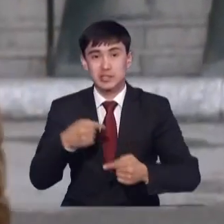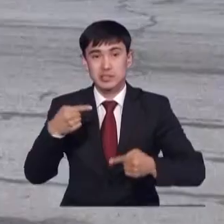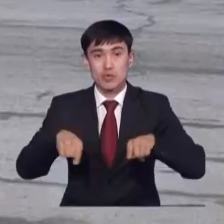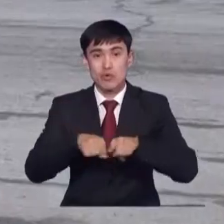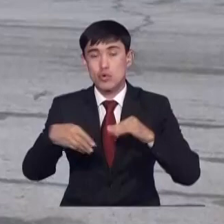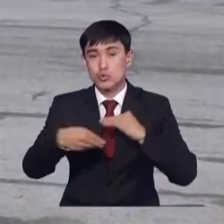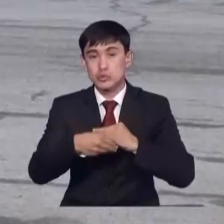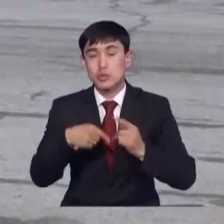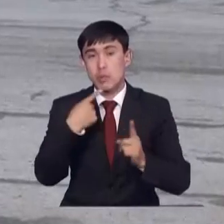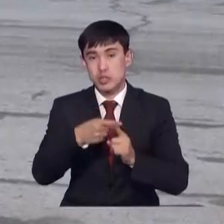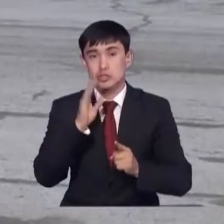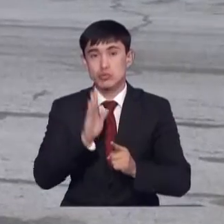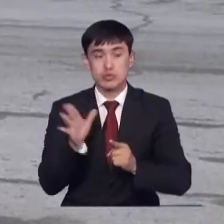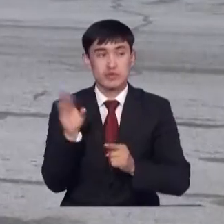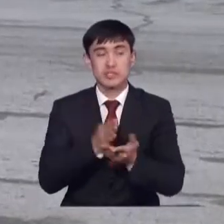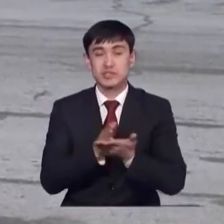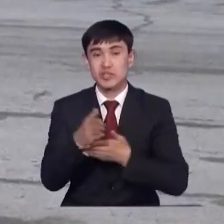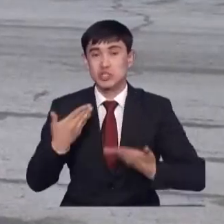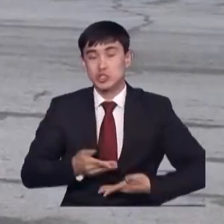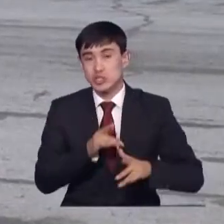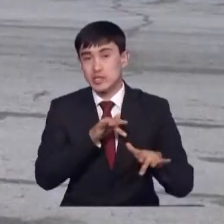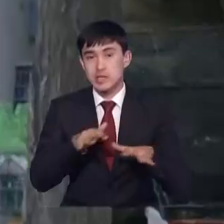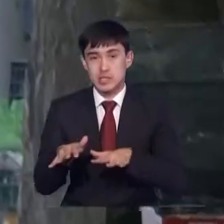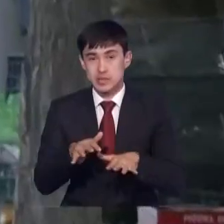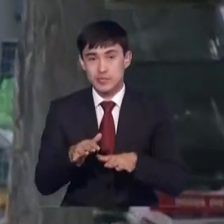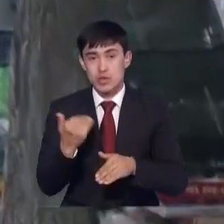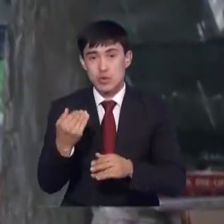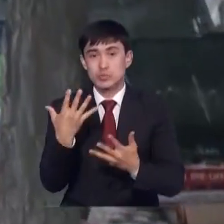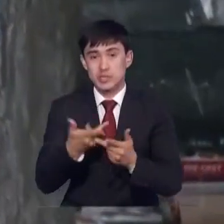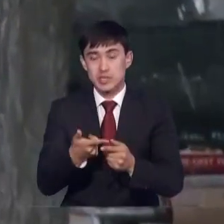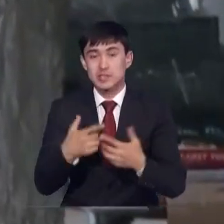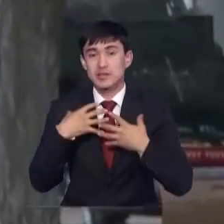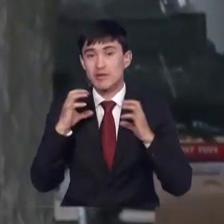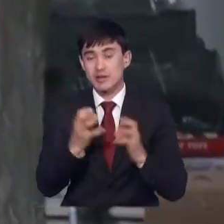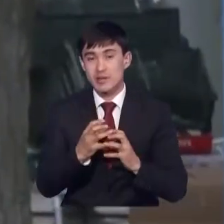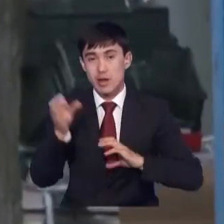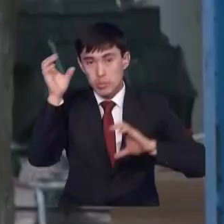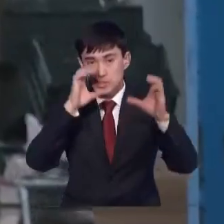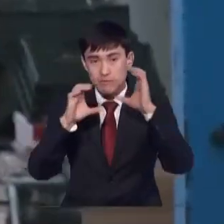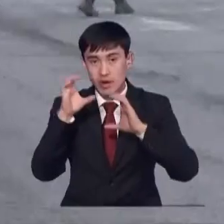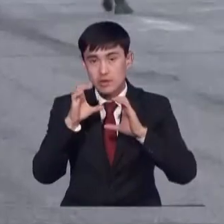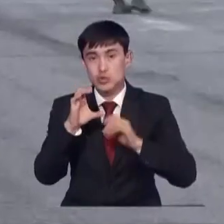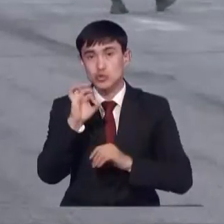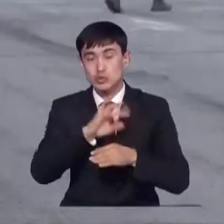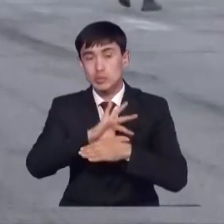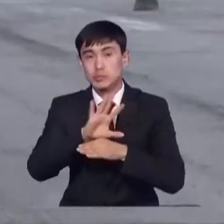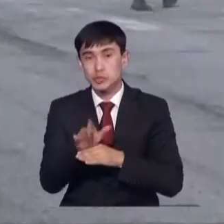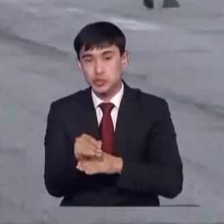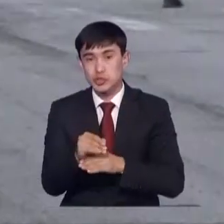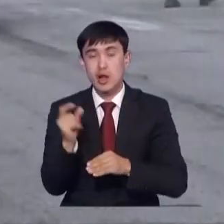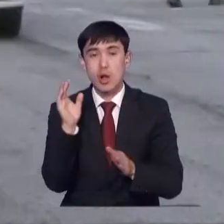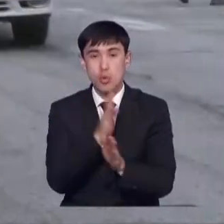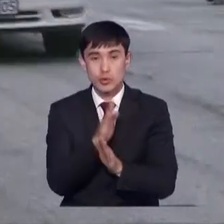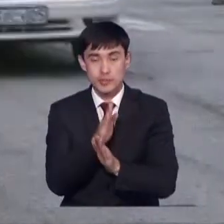явления положительно скажется на всех сферах жизнедеятельности в том числе здравоохранении образовании в социальном обеспечении и